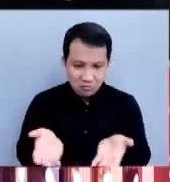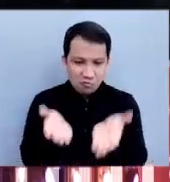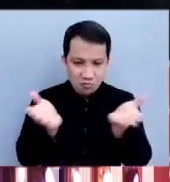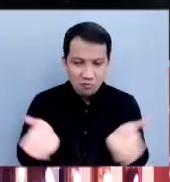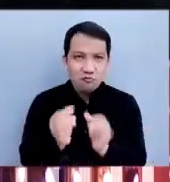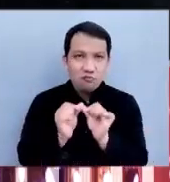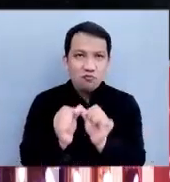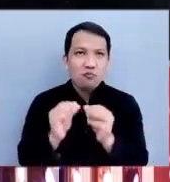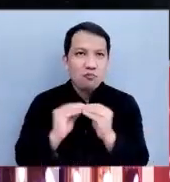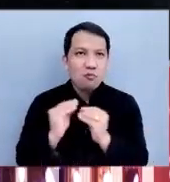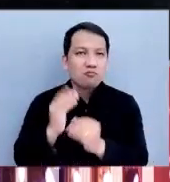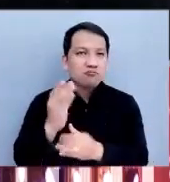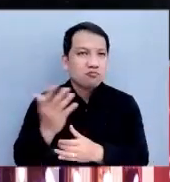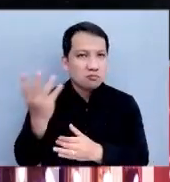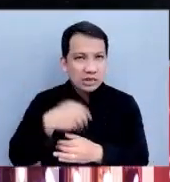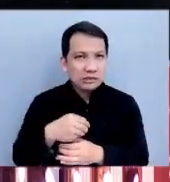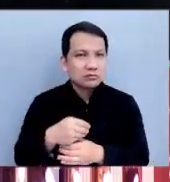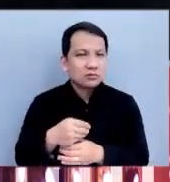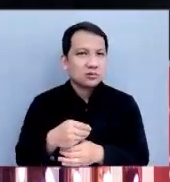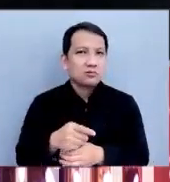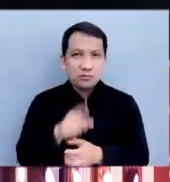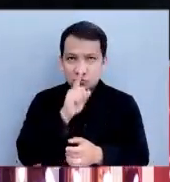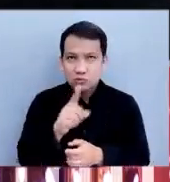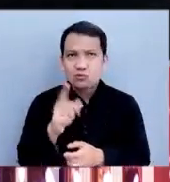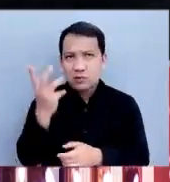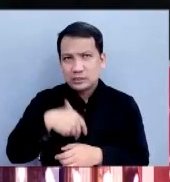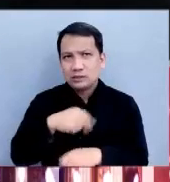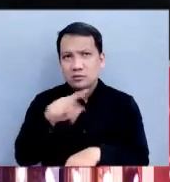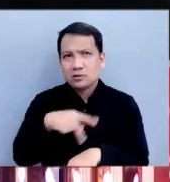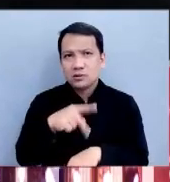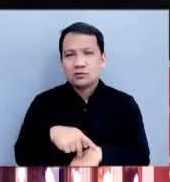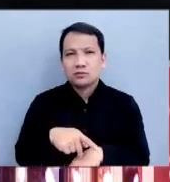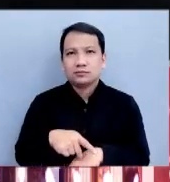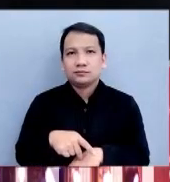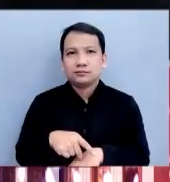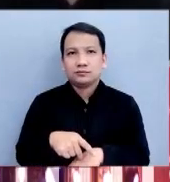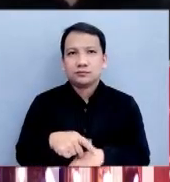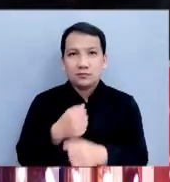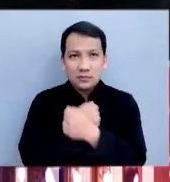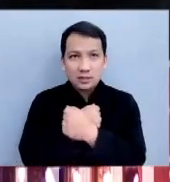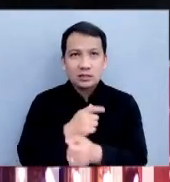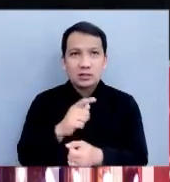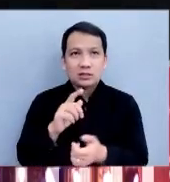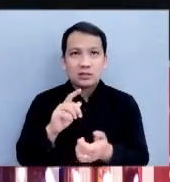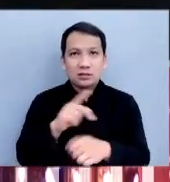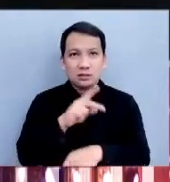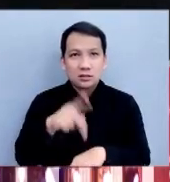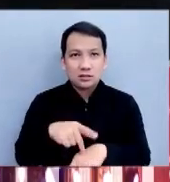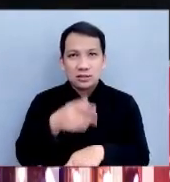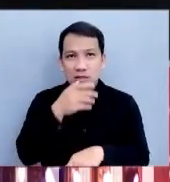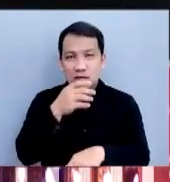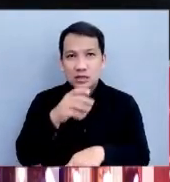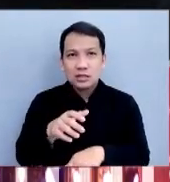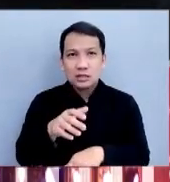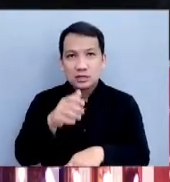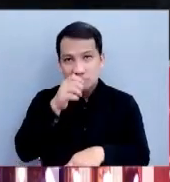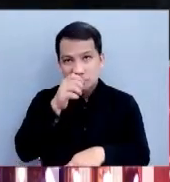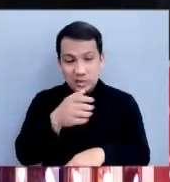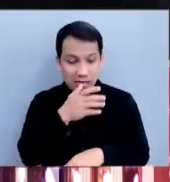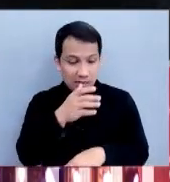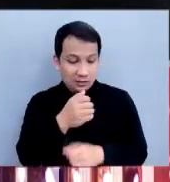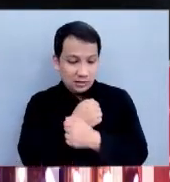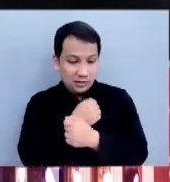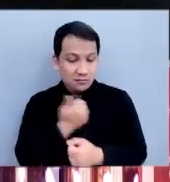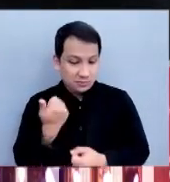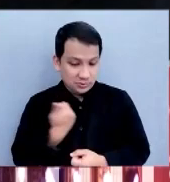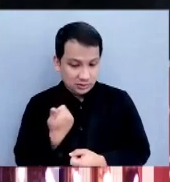ating maganda, sabagat talaga naman maganda ang ating bansa. Kaya nga gusto ko rin yung Love the Philippines, hindi command yun. Dapat command sa ating